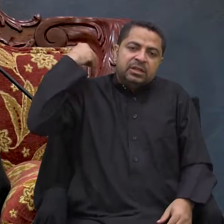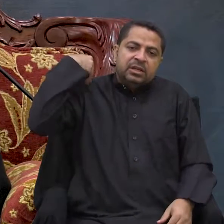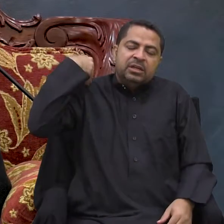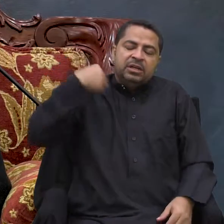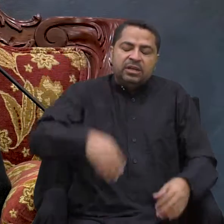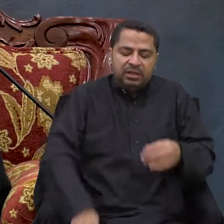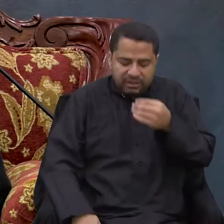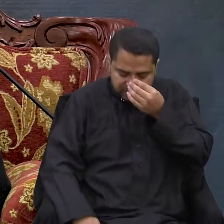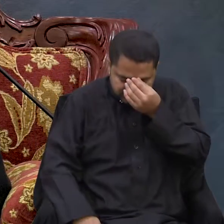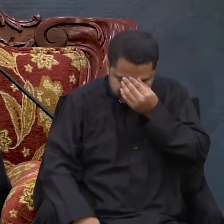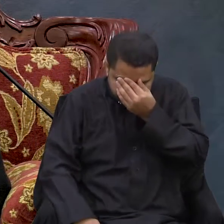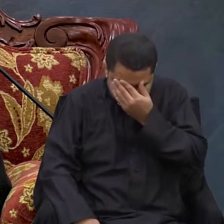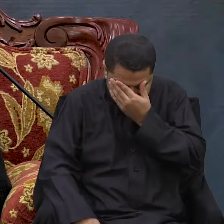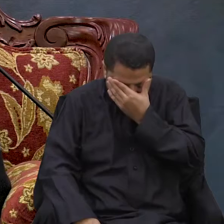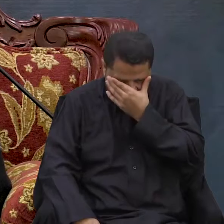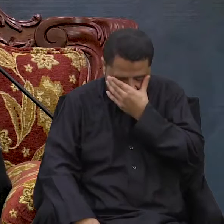تقل يا